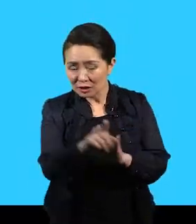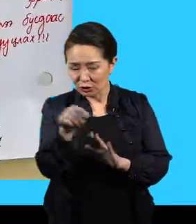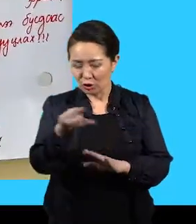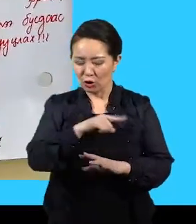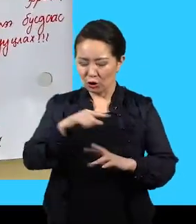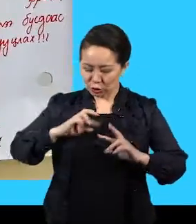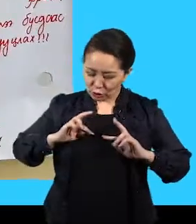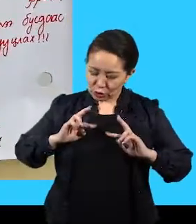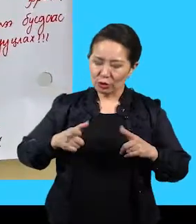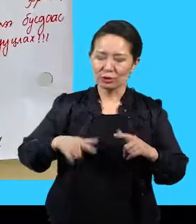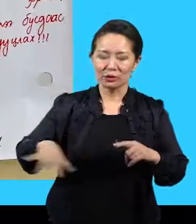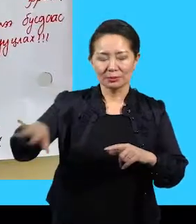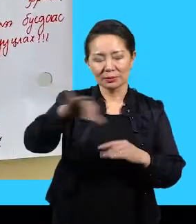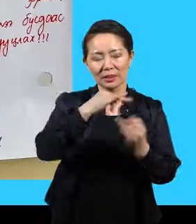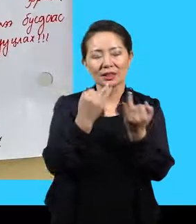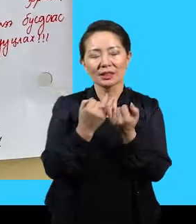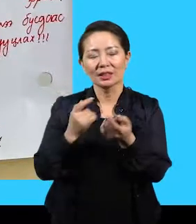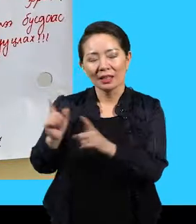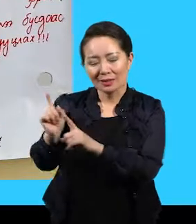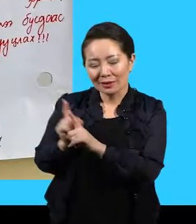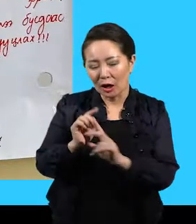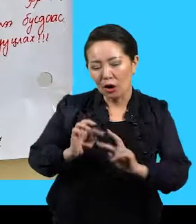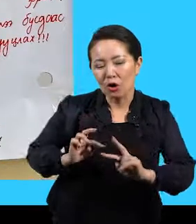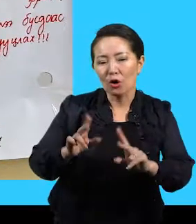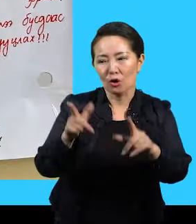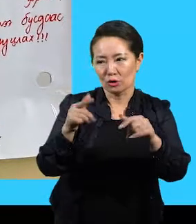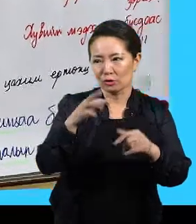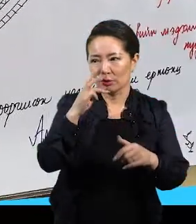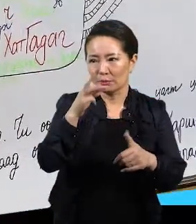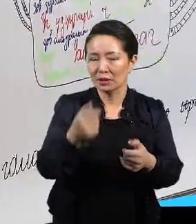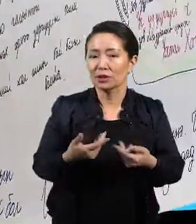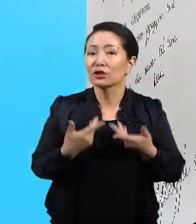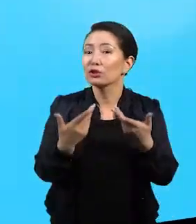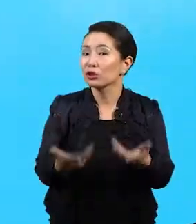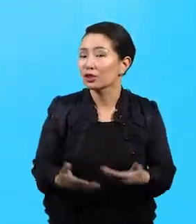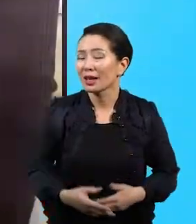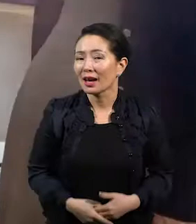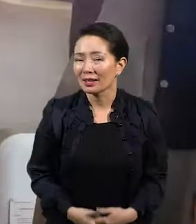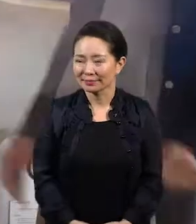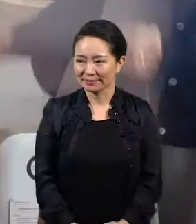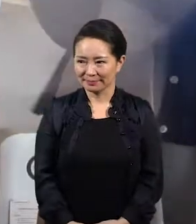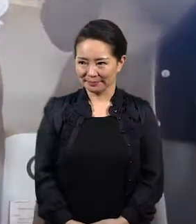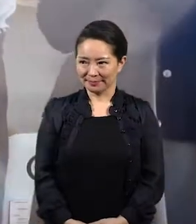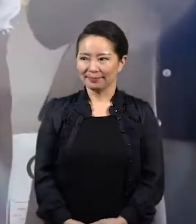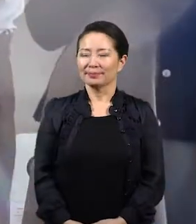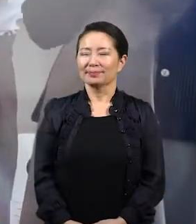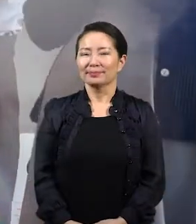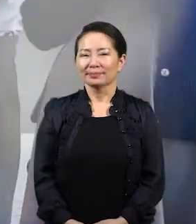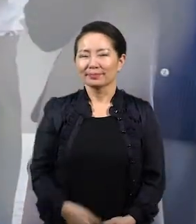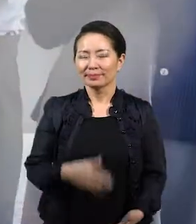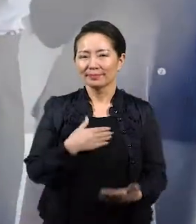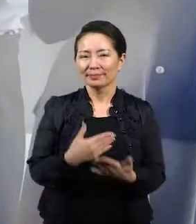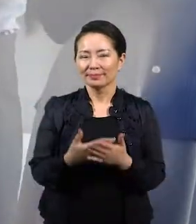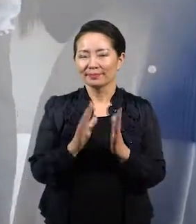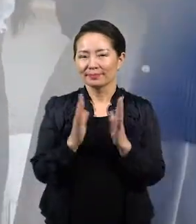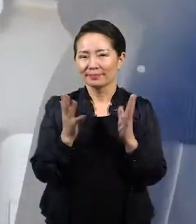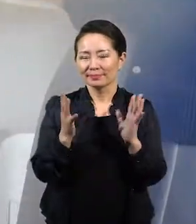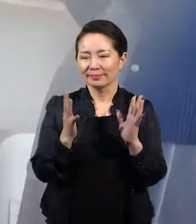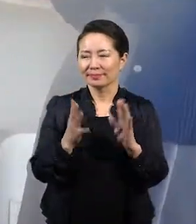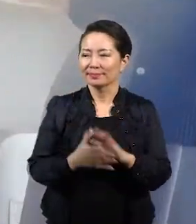цахим ертөнцид дагаад өөрчлөгдөнө гэж одоо ингээд та бүхэндээ бяцхан мессежийг хүргэхийг зорьсон юм аа. За баярлалаа.